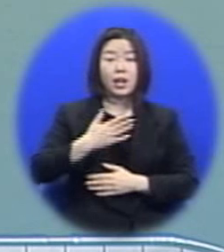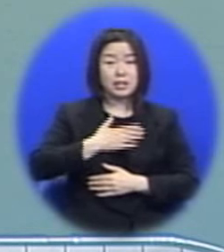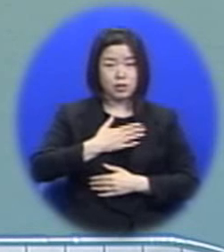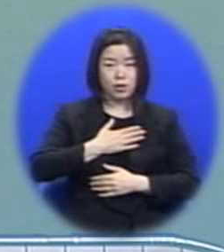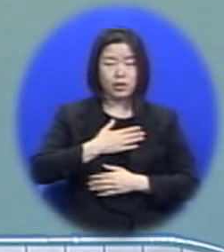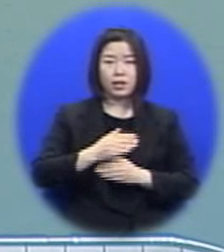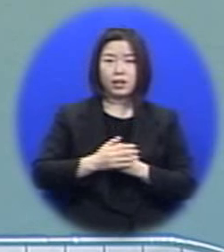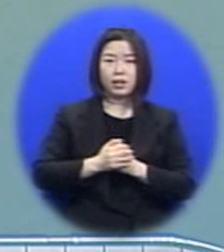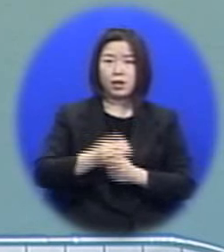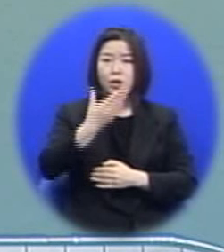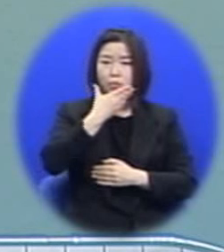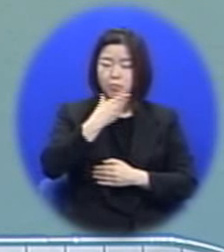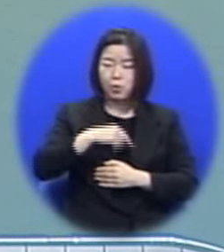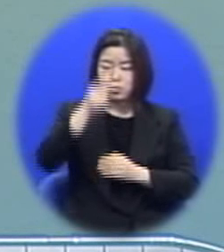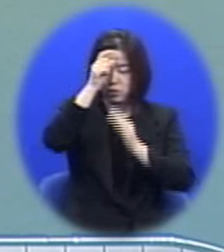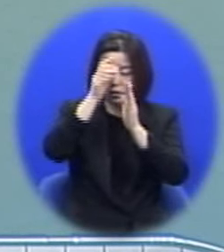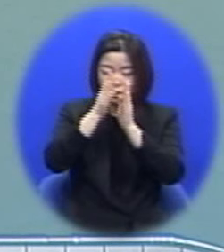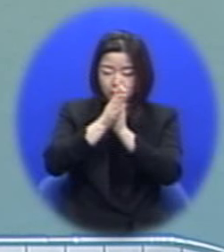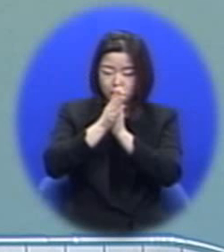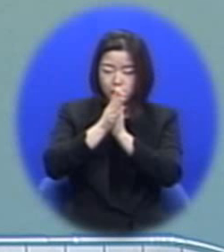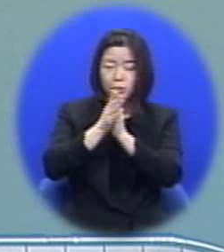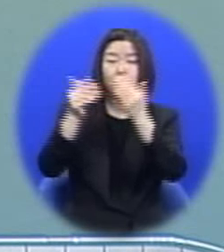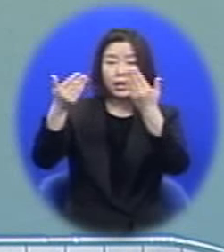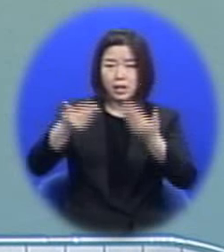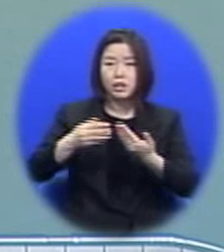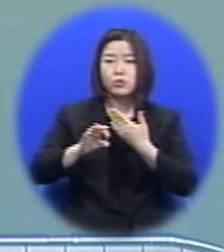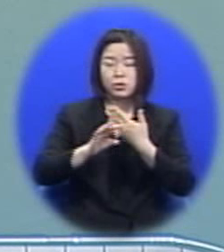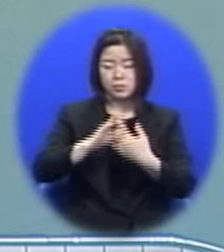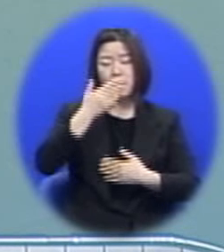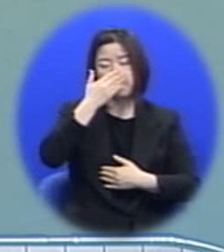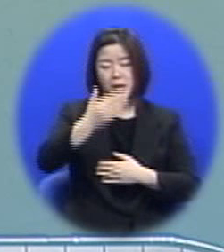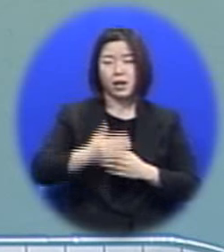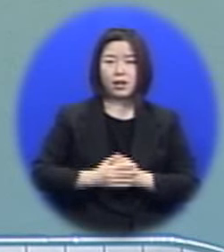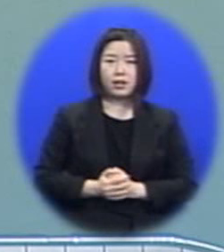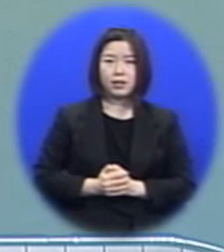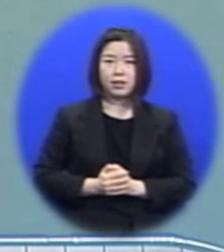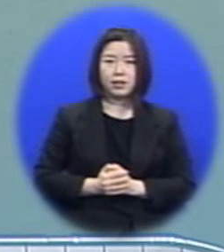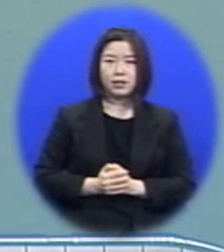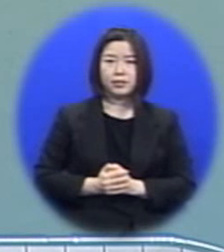저에게 복을 빌어주시기만 하시면 됩니다.